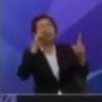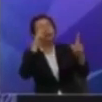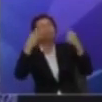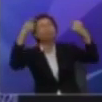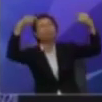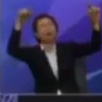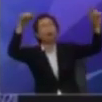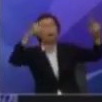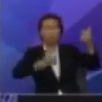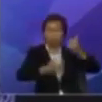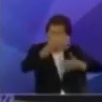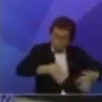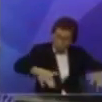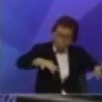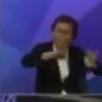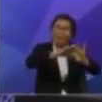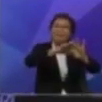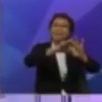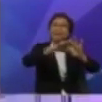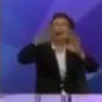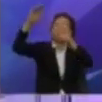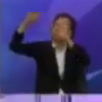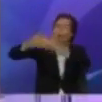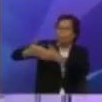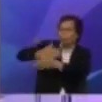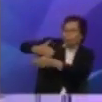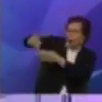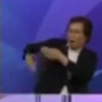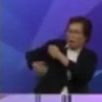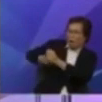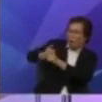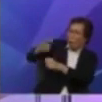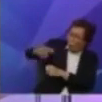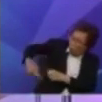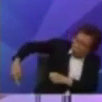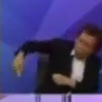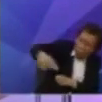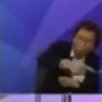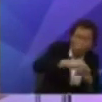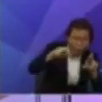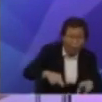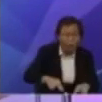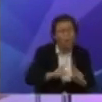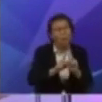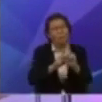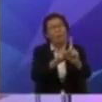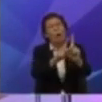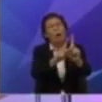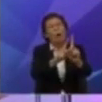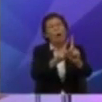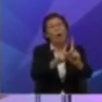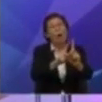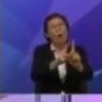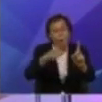Tetapi yang juga penting, diharap sebelum akhir tahun ini semua rakyat Malaysia yang patut sudah disuntik